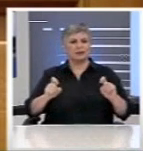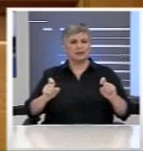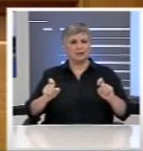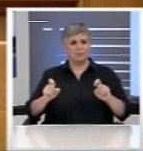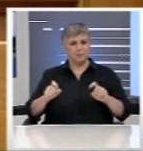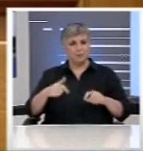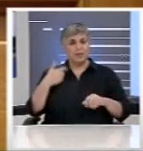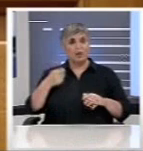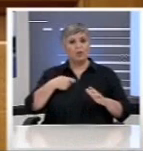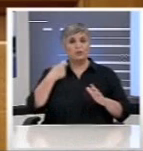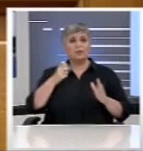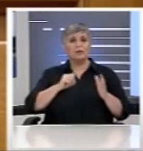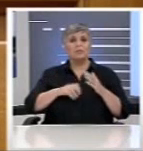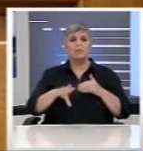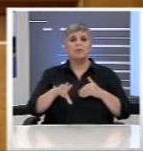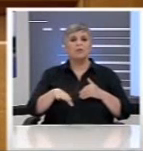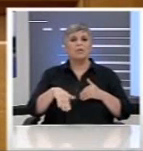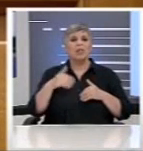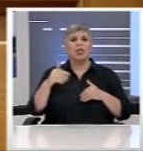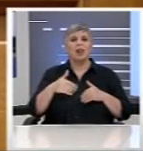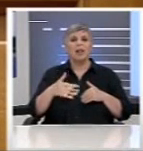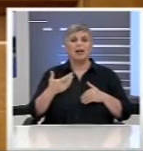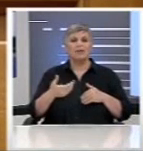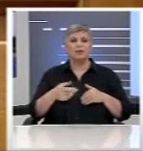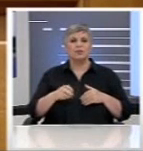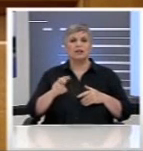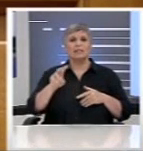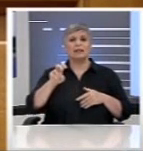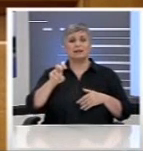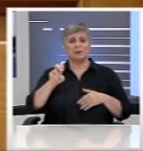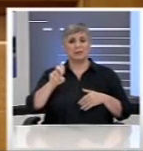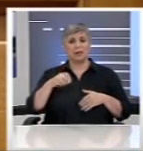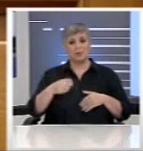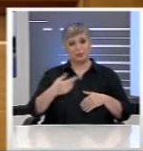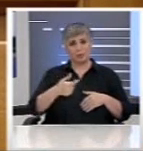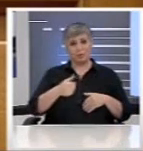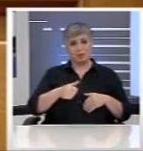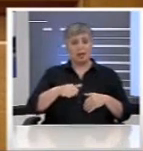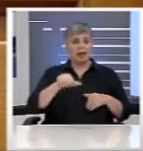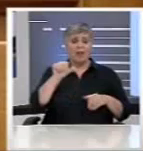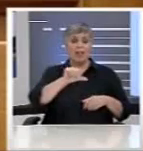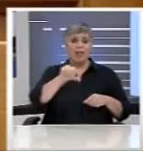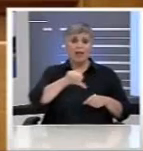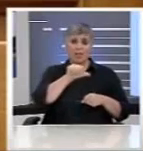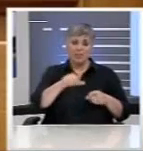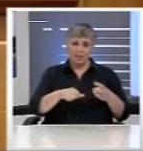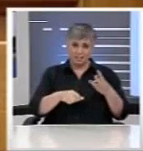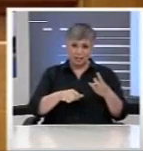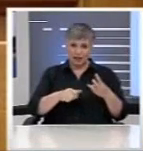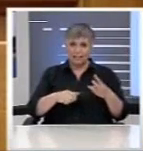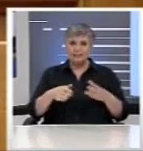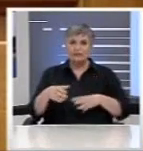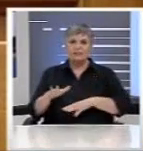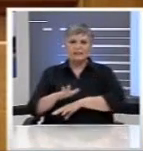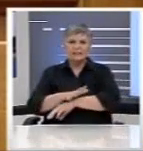συνεφίλ κοινό, τον Μπακαλόγατο με τον Χατζηχρήστο. Τρεις στο λάδι, τρεις στο ξύδι. Είναι δυνατόν να μας κάνετε τέτοια κριτική, κύριε Μητσοτάκη?